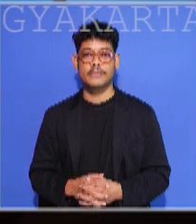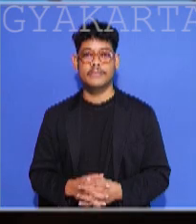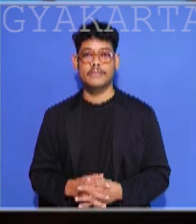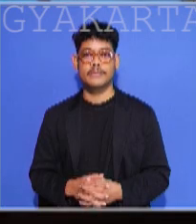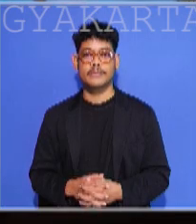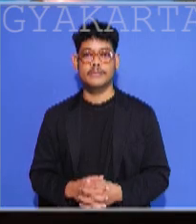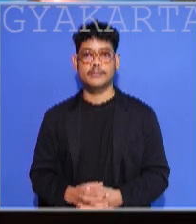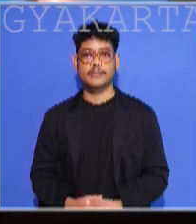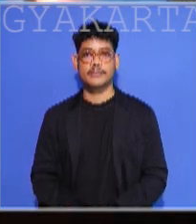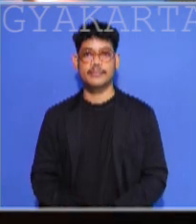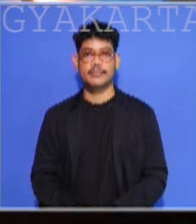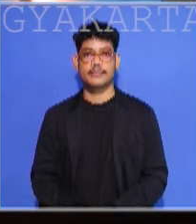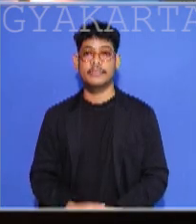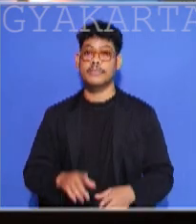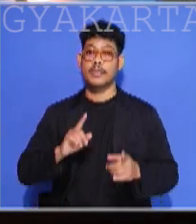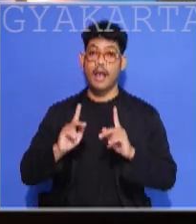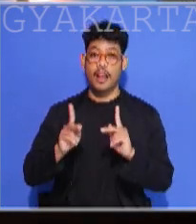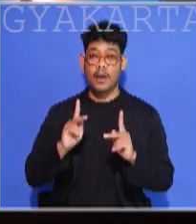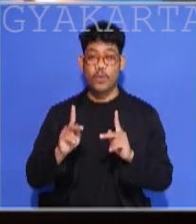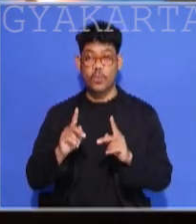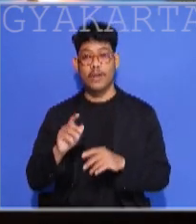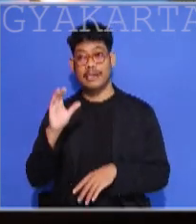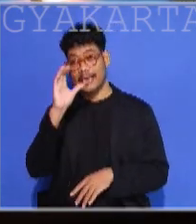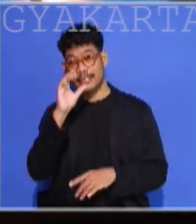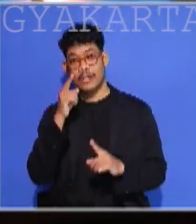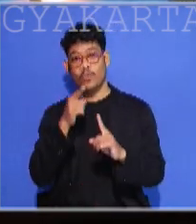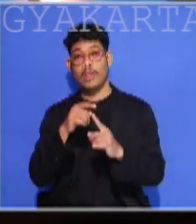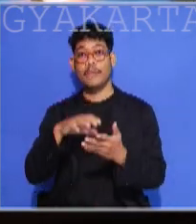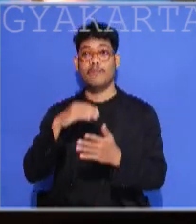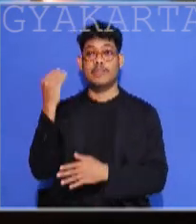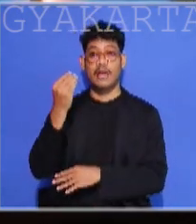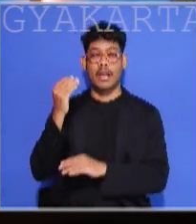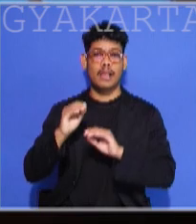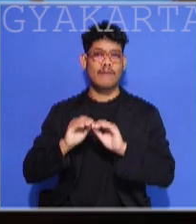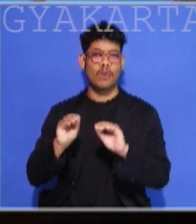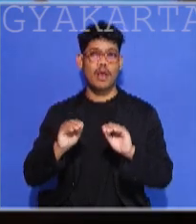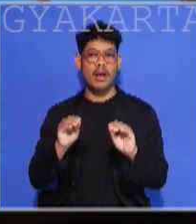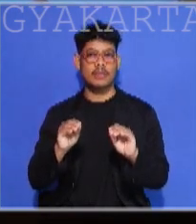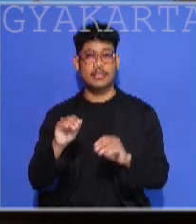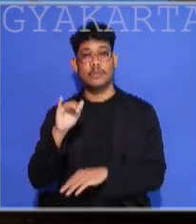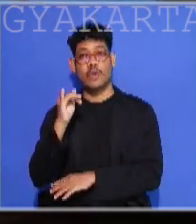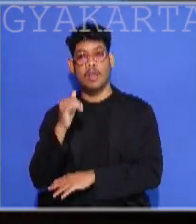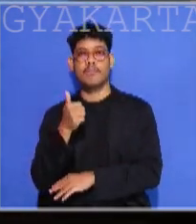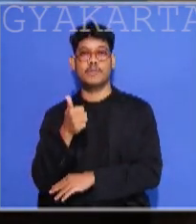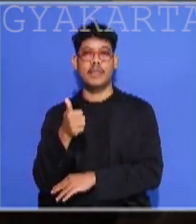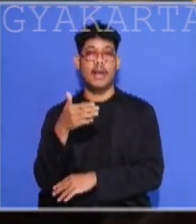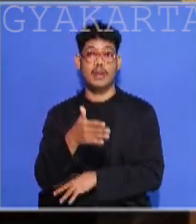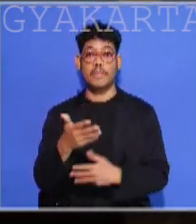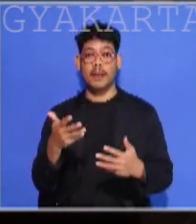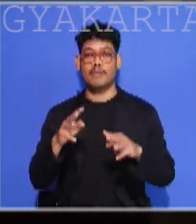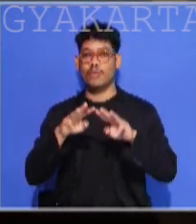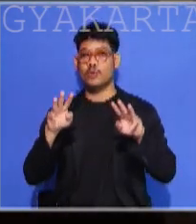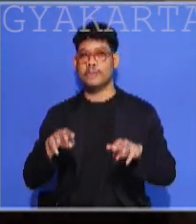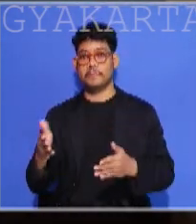Jadi jika anda mencari destinasi wisata edukatif dan menarik di Yogyakarta intro living Museum Kota Gede adalah pilihan yang